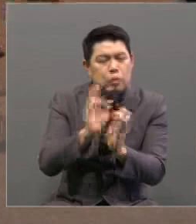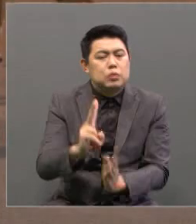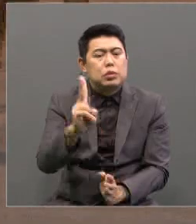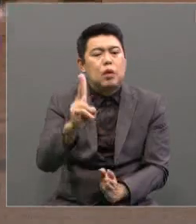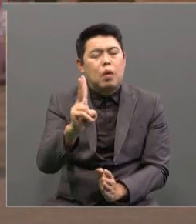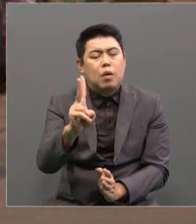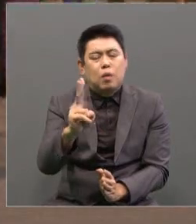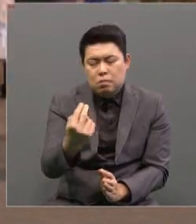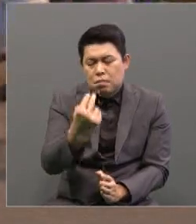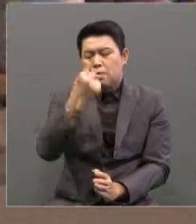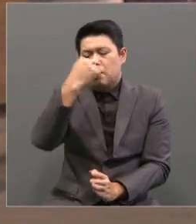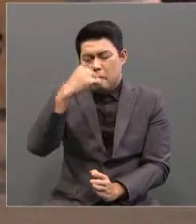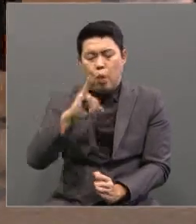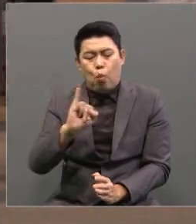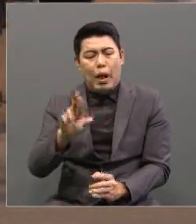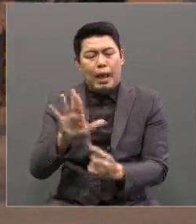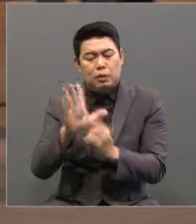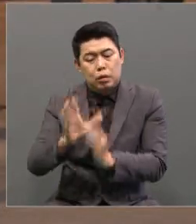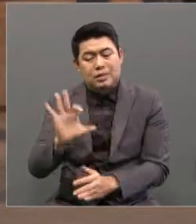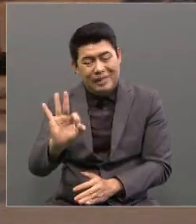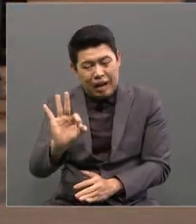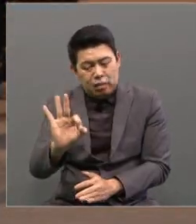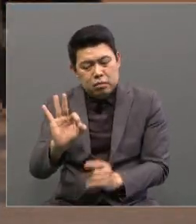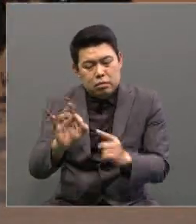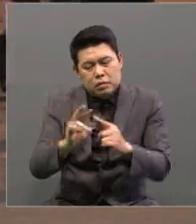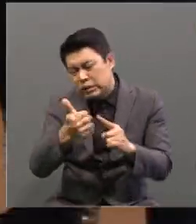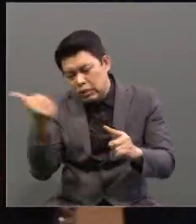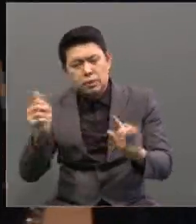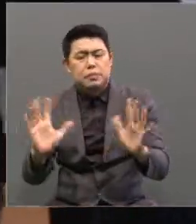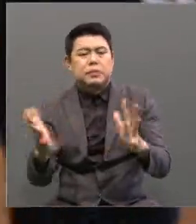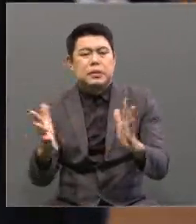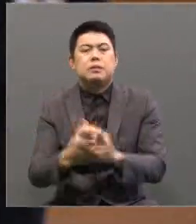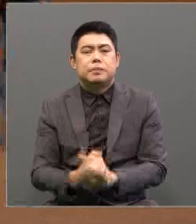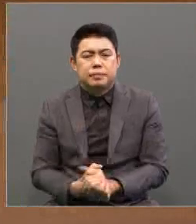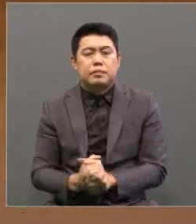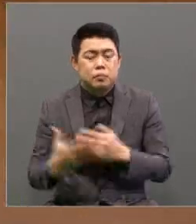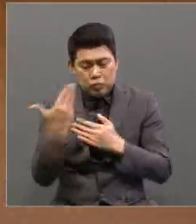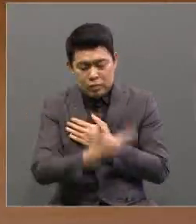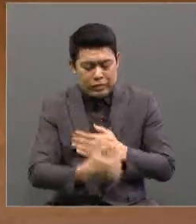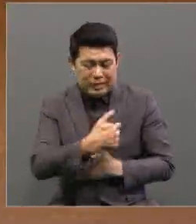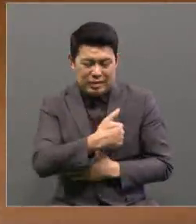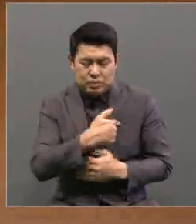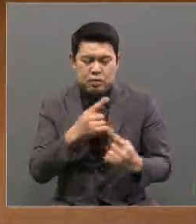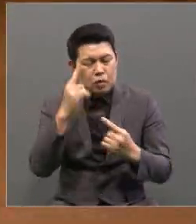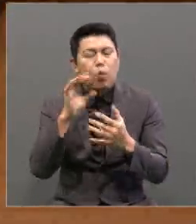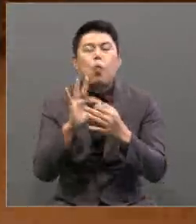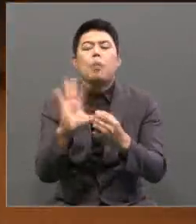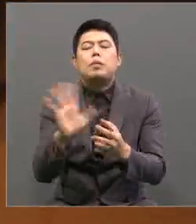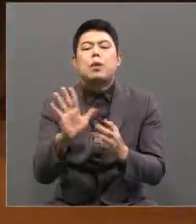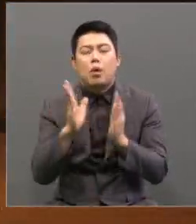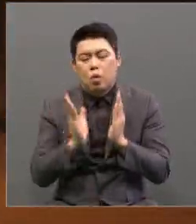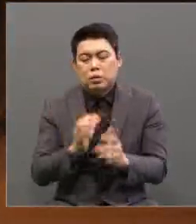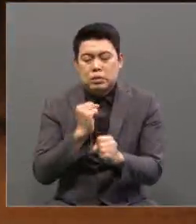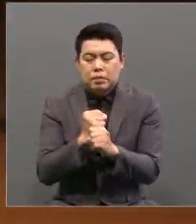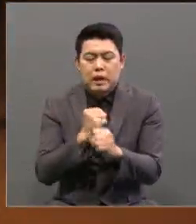รัสทางเดินหายใจทั่วไปอีก9คนนะครับส่วนโรคอื่นๆเนี่ยไม่มีนะครับส่วนเรื่องของสุขภาพจิตไม่ต้องเป็นห่วงนะครับเพราะว่าทางเจ้าหน้าที่ที่เกี่ยว